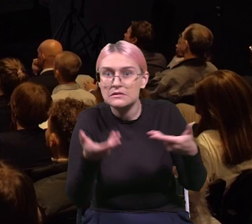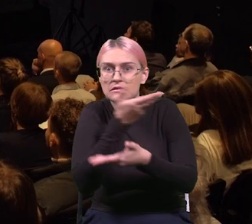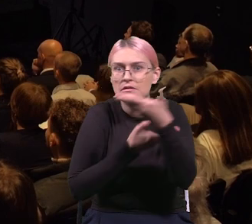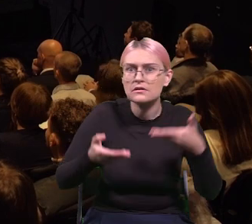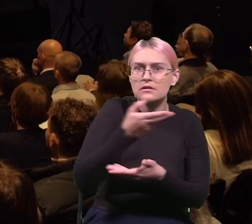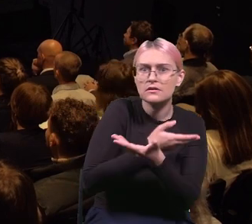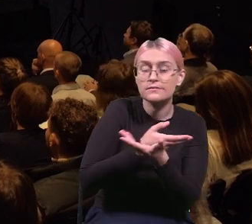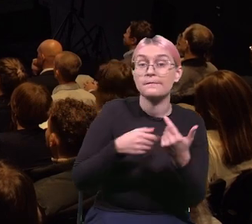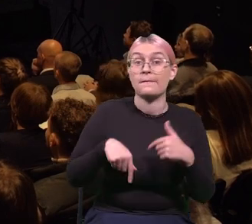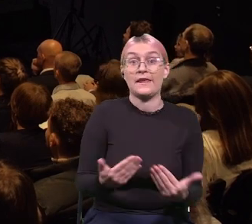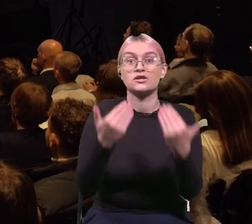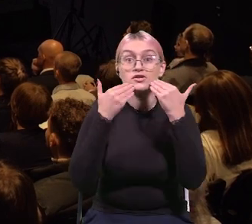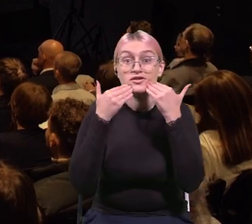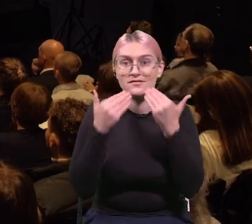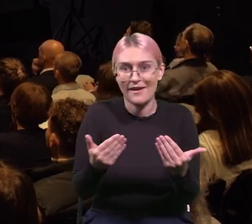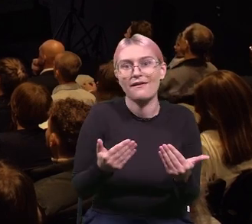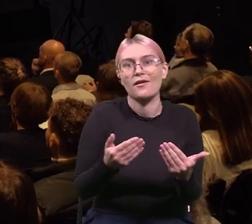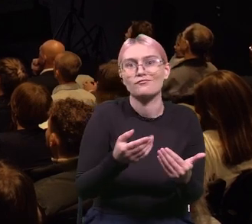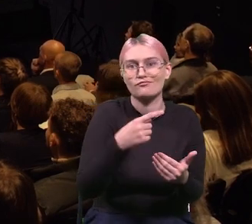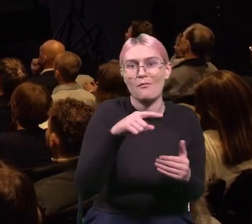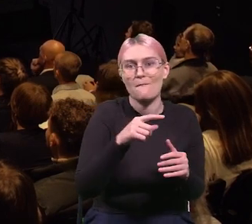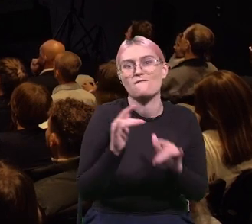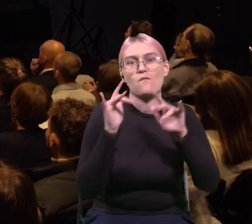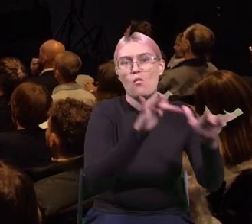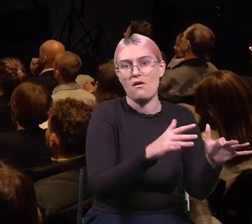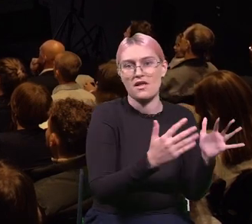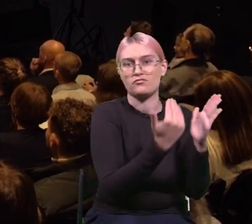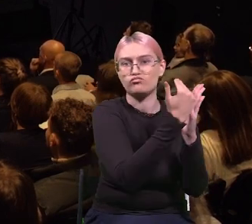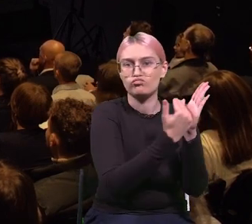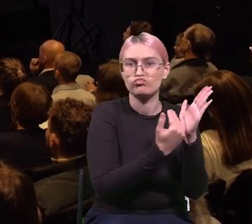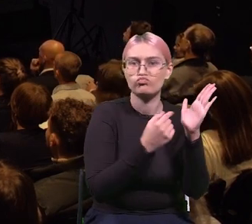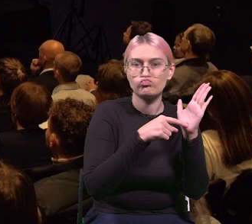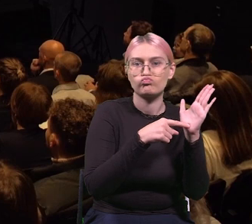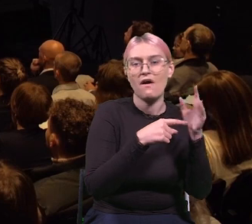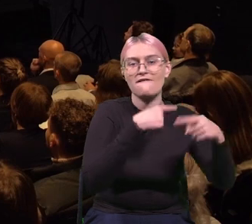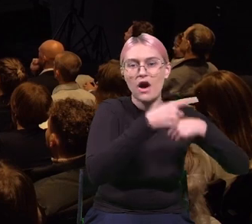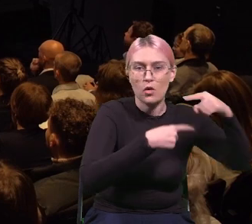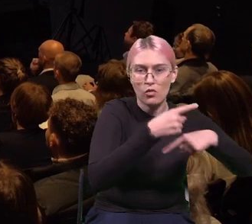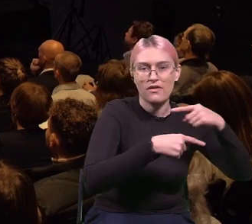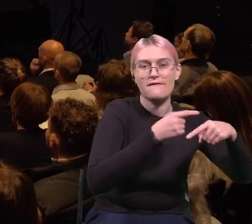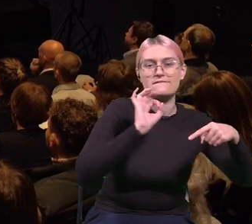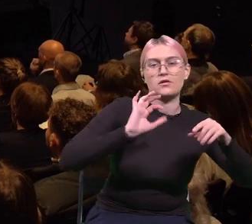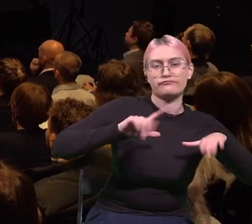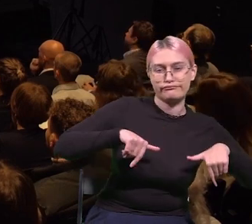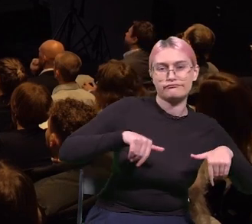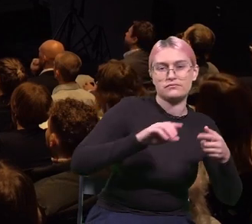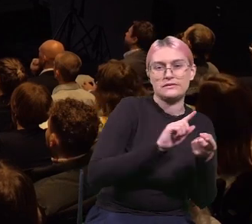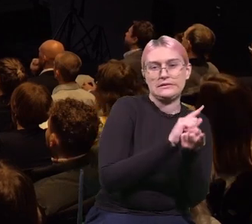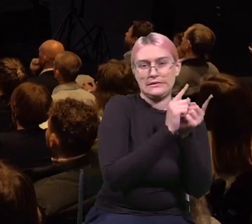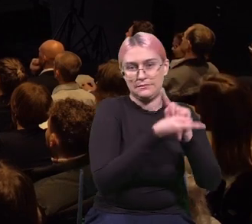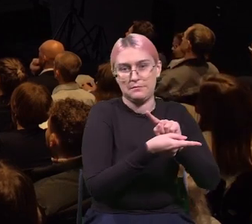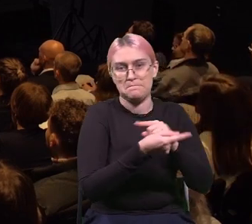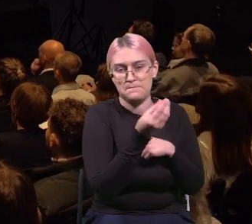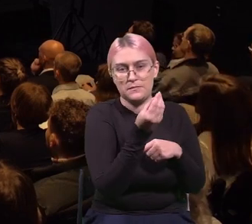że w tłumaczeniu unijnej dyrektywy, która określa ich prawa konsumenckie, jest błąd. Po trzecie wielu